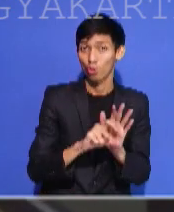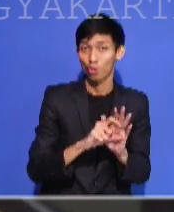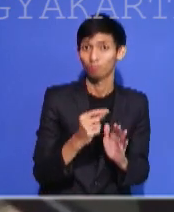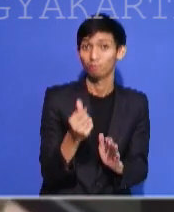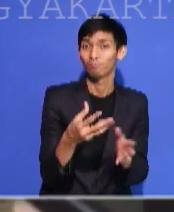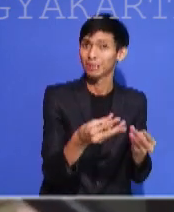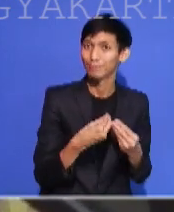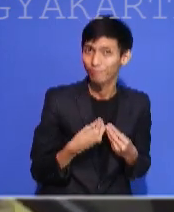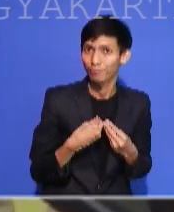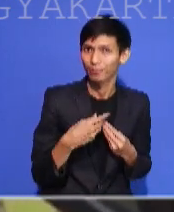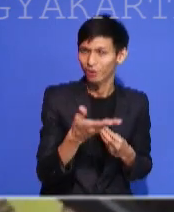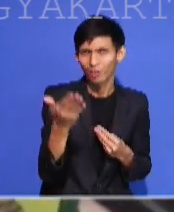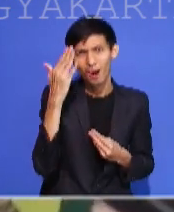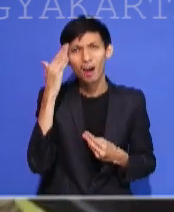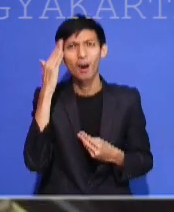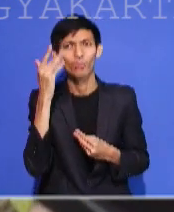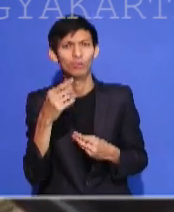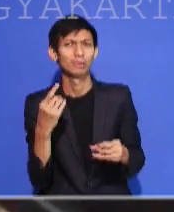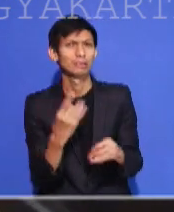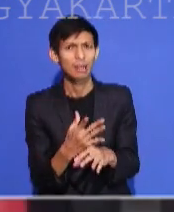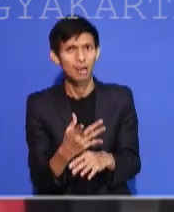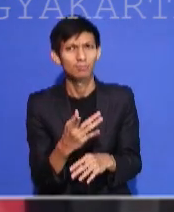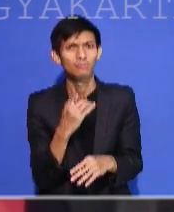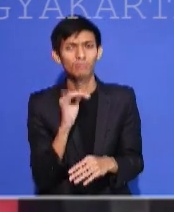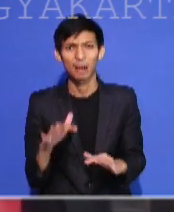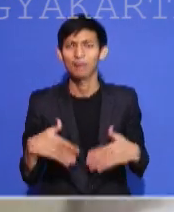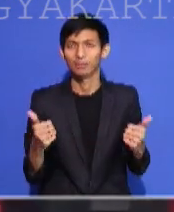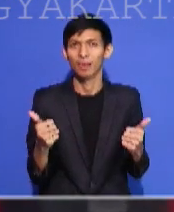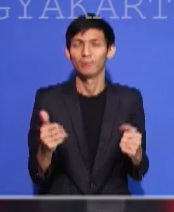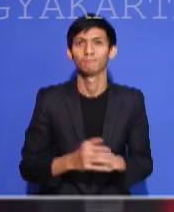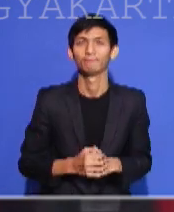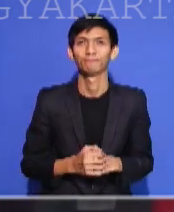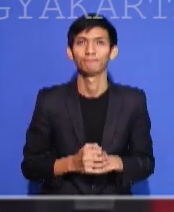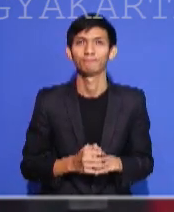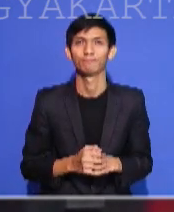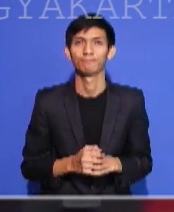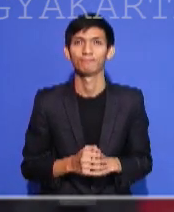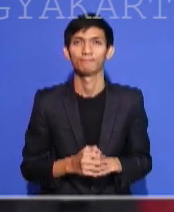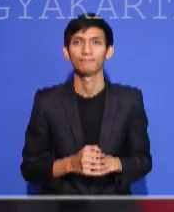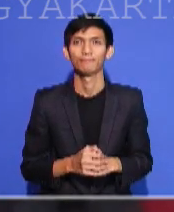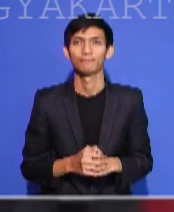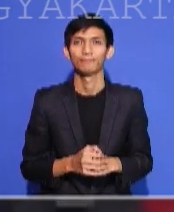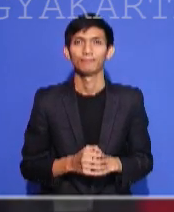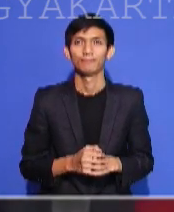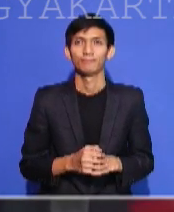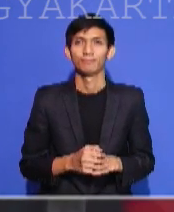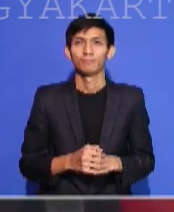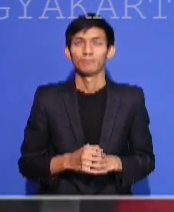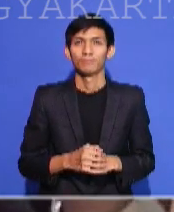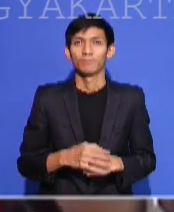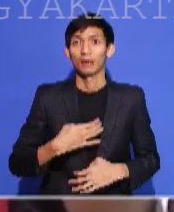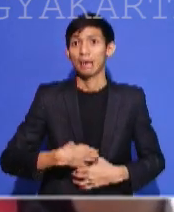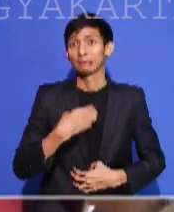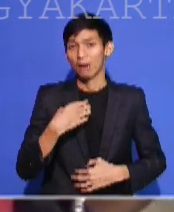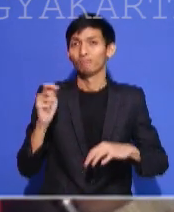bapak tahu sendiri ya kalau kerja kan ada hasilnya sebelumnya pihak kuasa hukum perusahaan fintek menyampaikan bahwa aksi yang